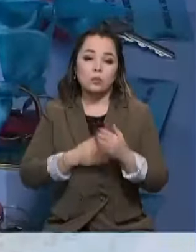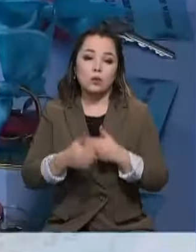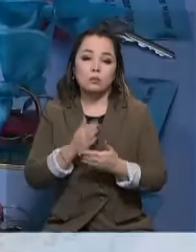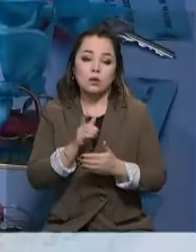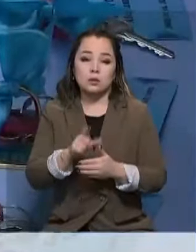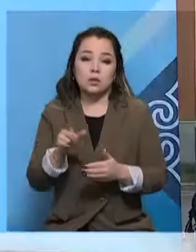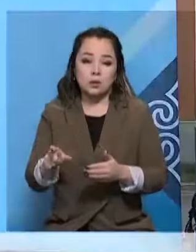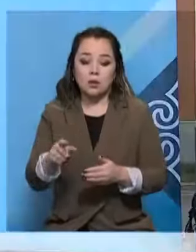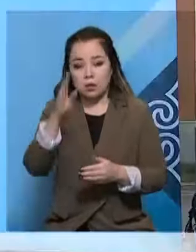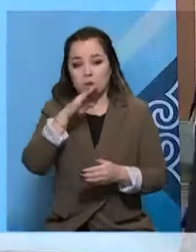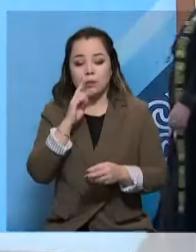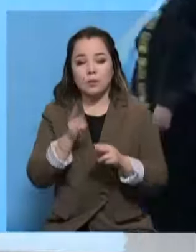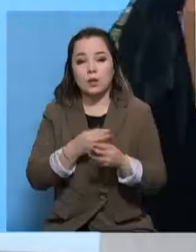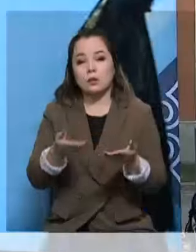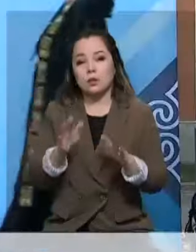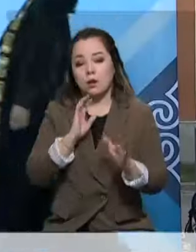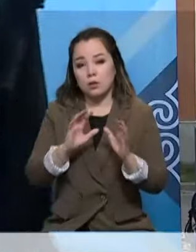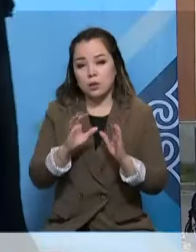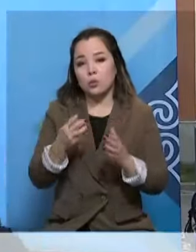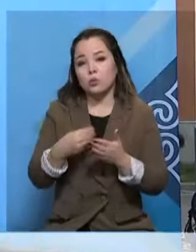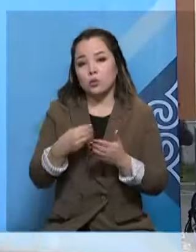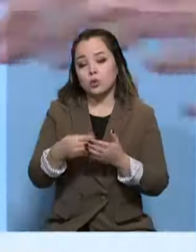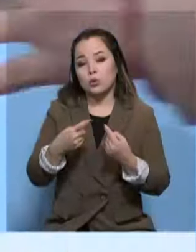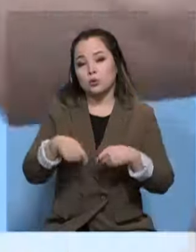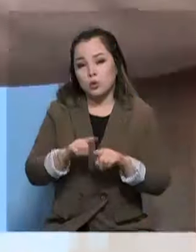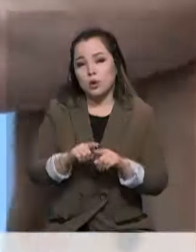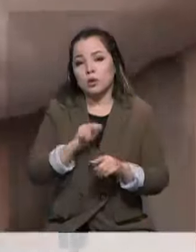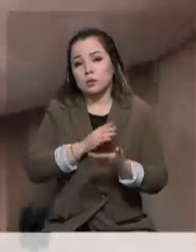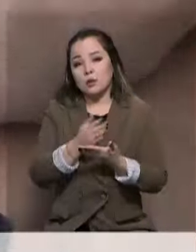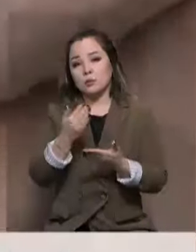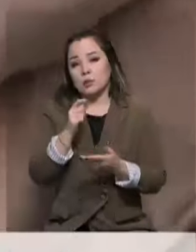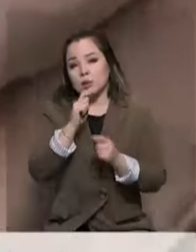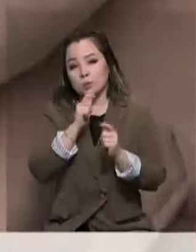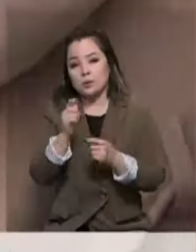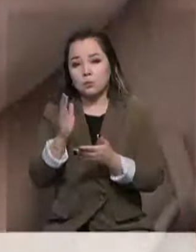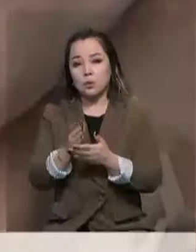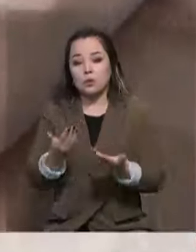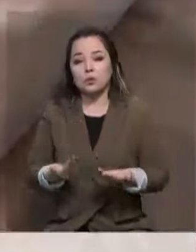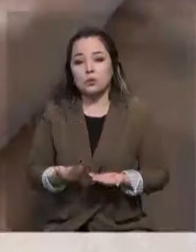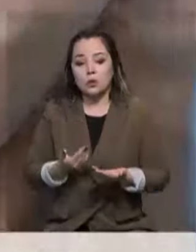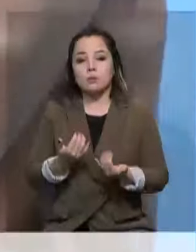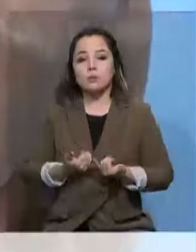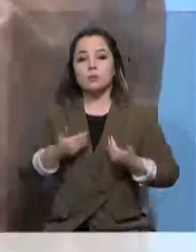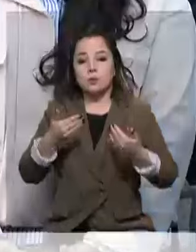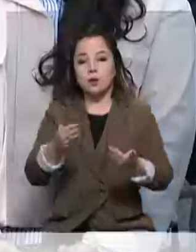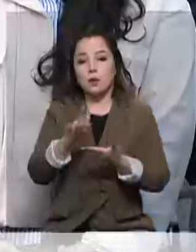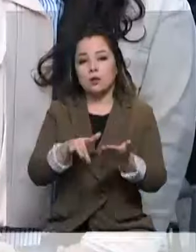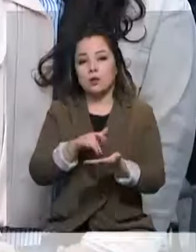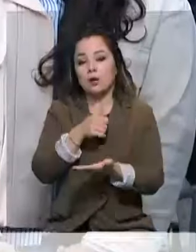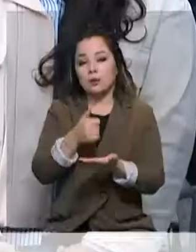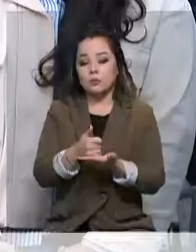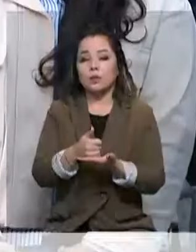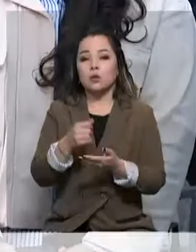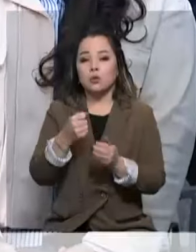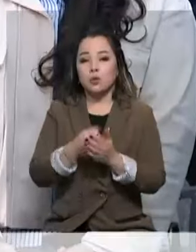мүгедектігі бар жандар, ата-ана қамқорлығынсыз қалғандар мен бюджеттік ұйым қызметкерлеріне пәтер кілті табысталды. Қоныстой иелерін құттықтаған қала әкімі жыл соңына